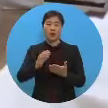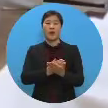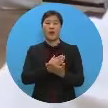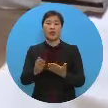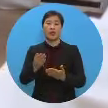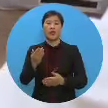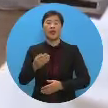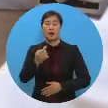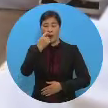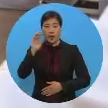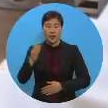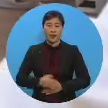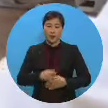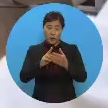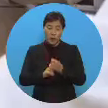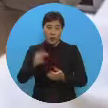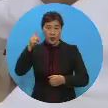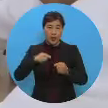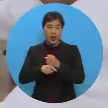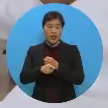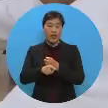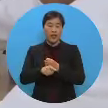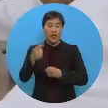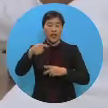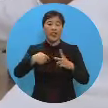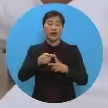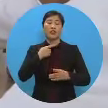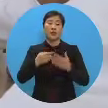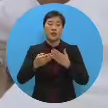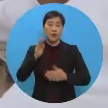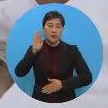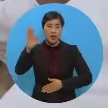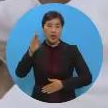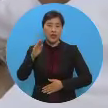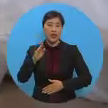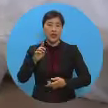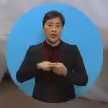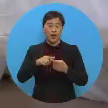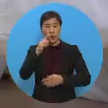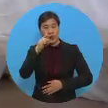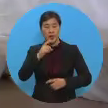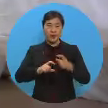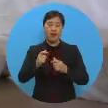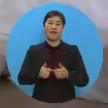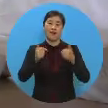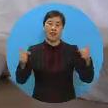배웁니다. 숨어있는 과학의 원리를 이해하고 체험하면서 미래 과학자들의 호기심은 더욱